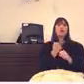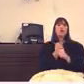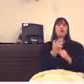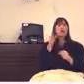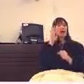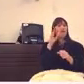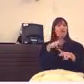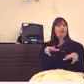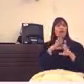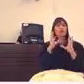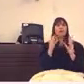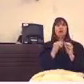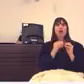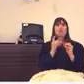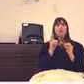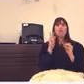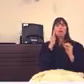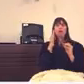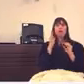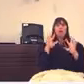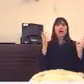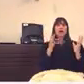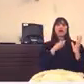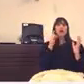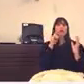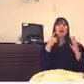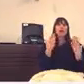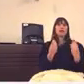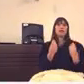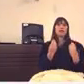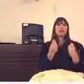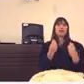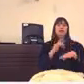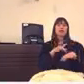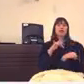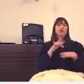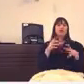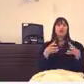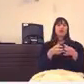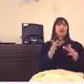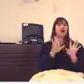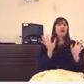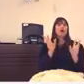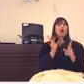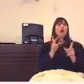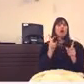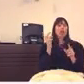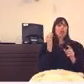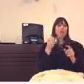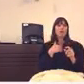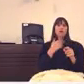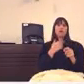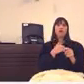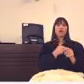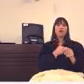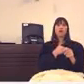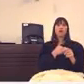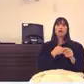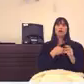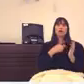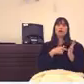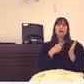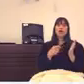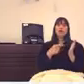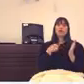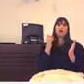בכלל, בסדר? ומי שמכיר את הרקע שלי יודע היטב שרגישות חברתית אף אחד לא יכול ללמד אותי. ולכן